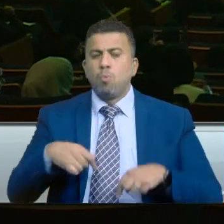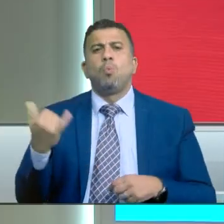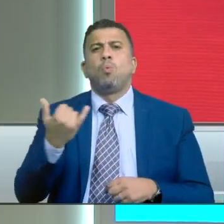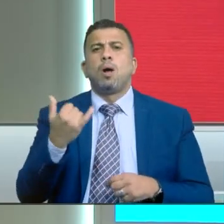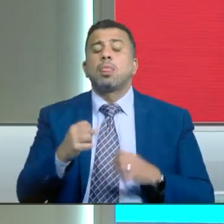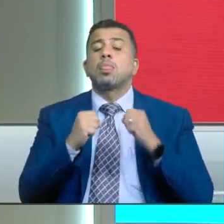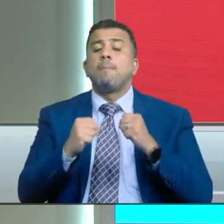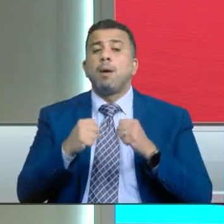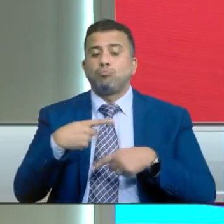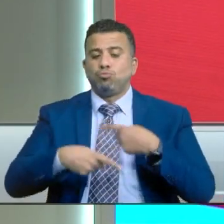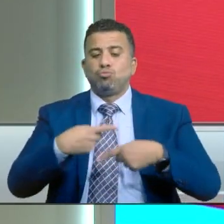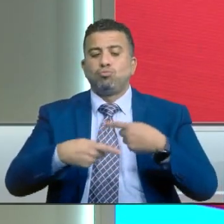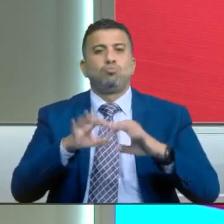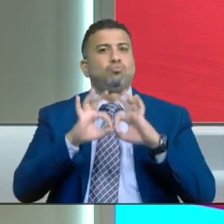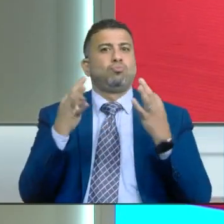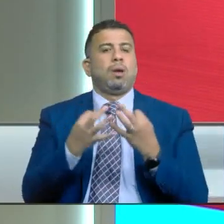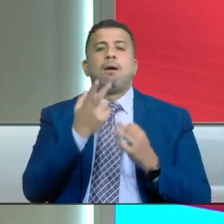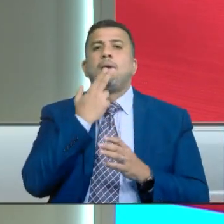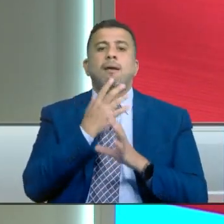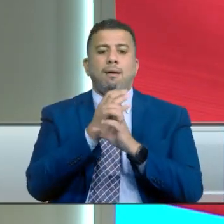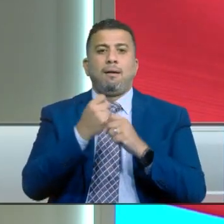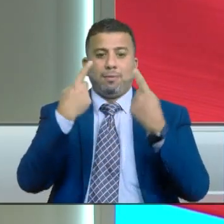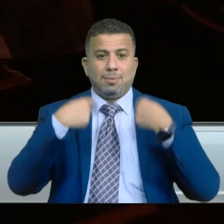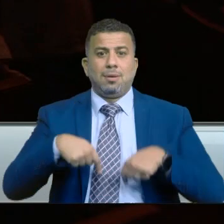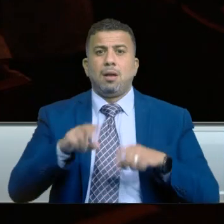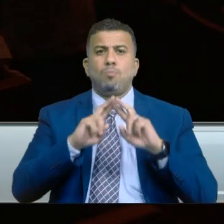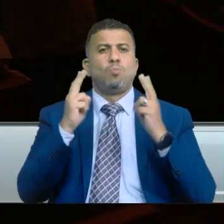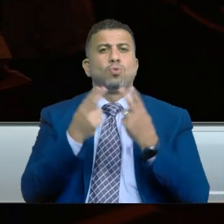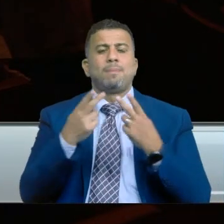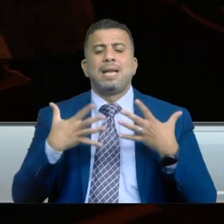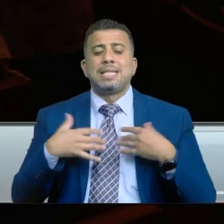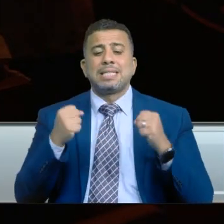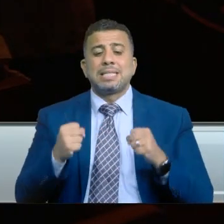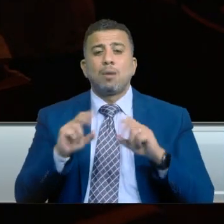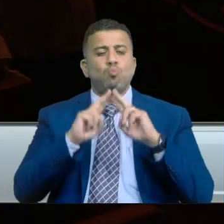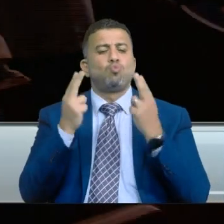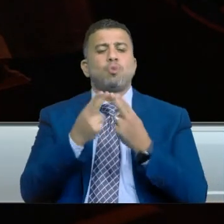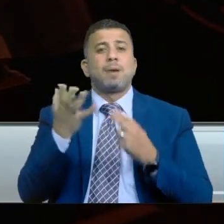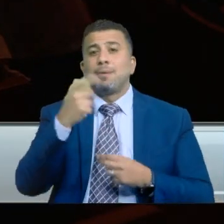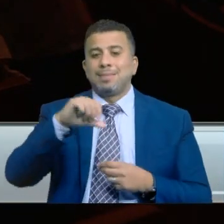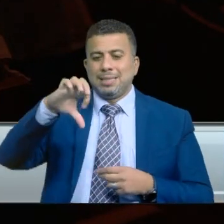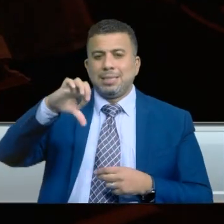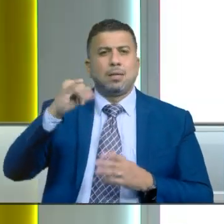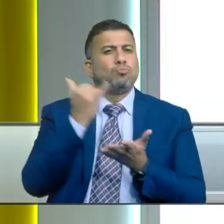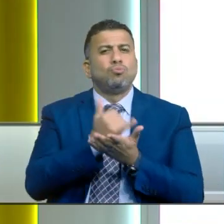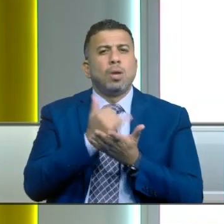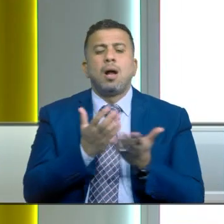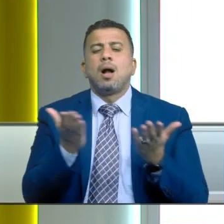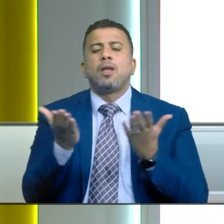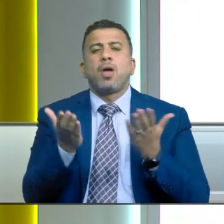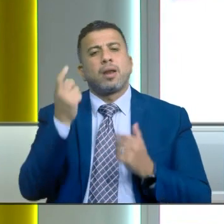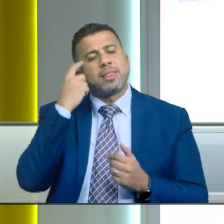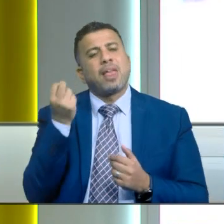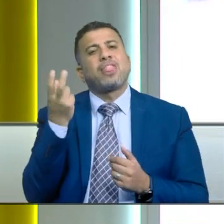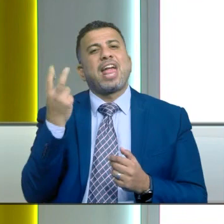وضمان استدامة المجتمع، هو ما جاء لأجله مؤتمر صحة التاسع، والذي تنظمه إدارة